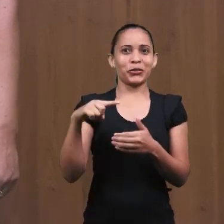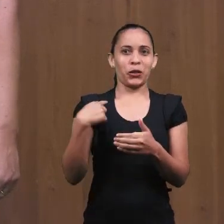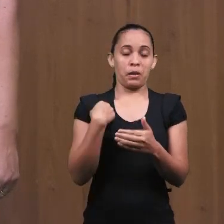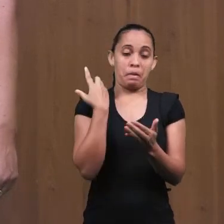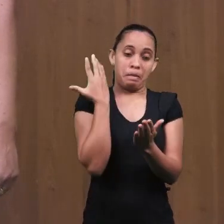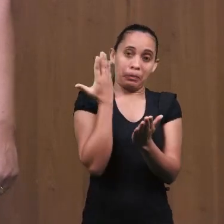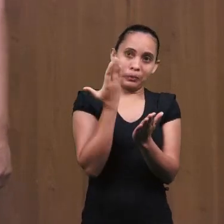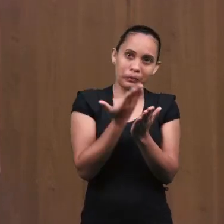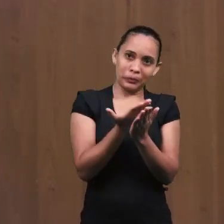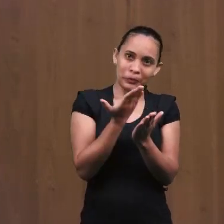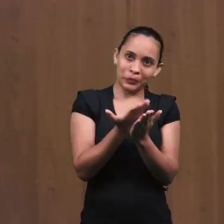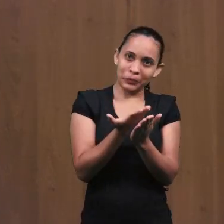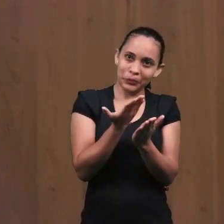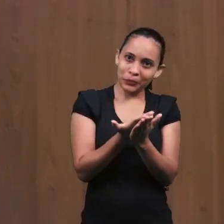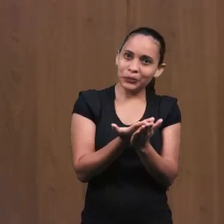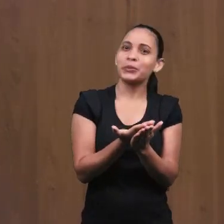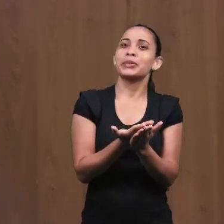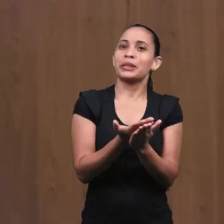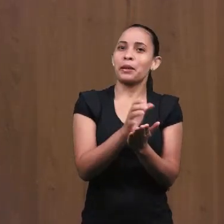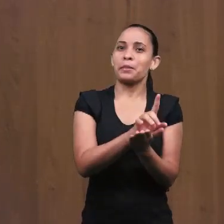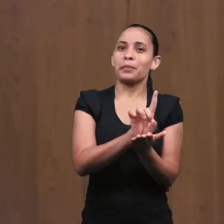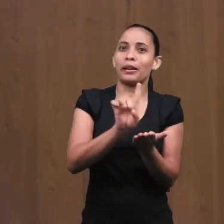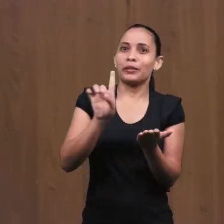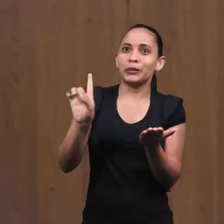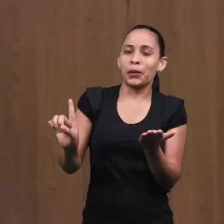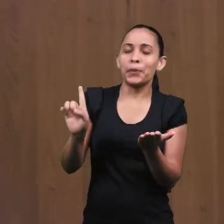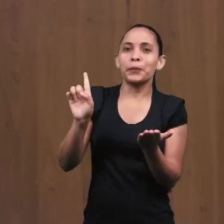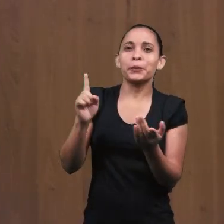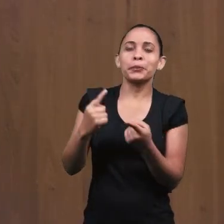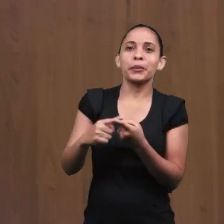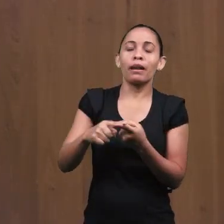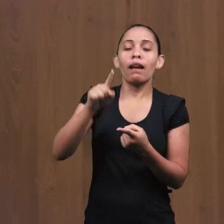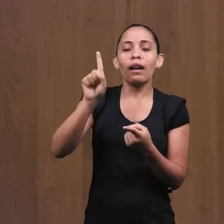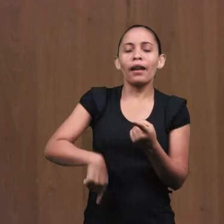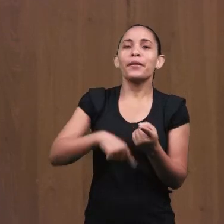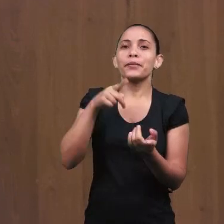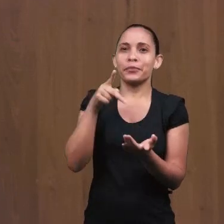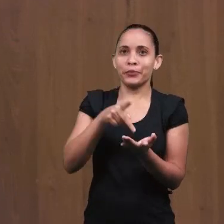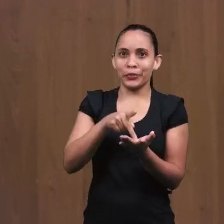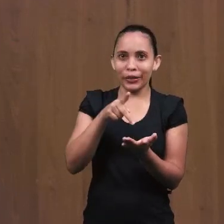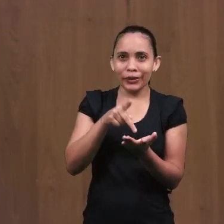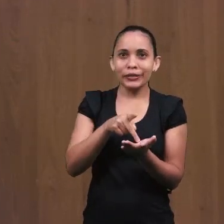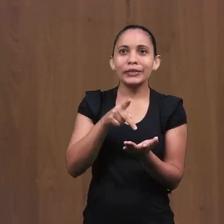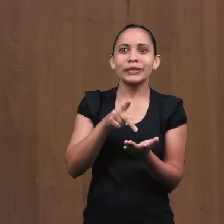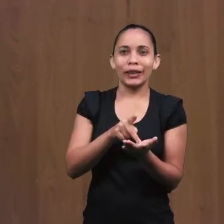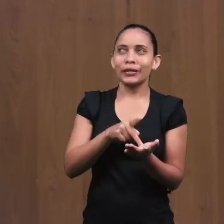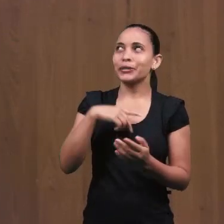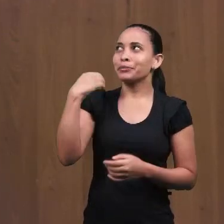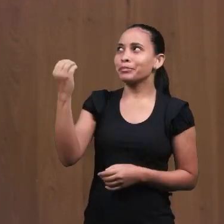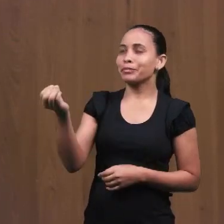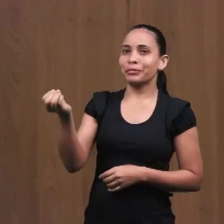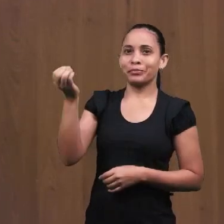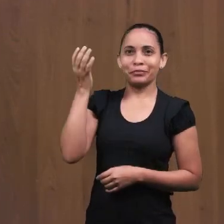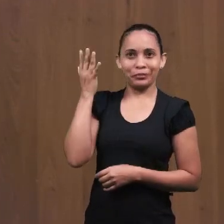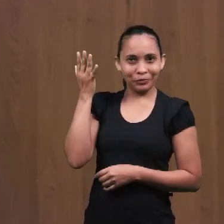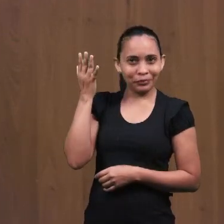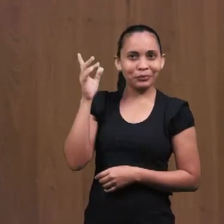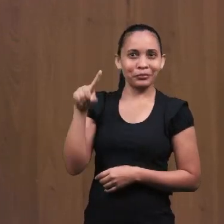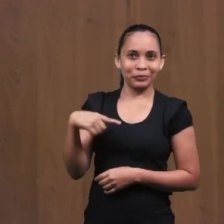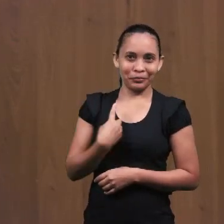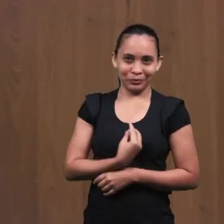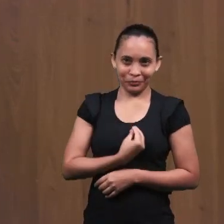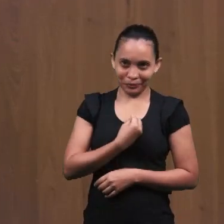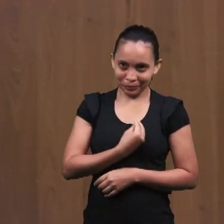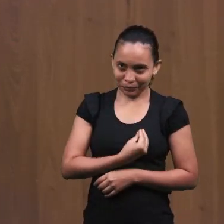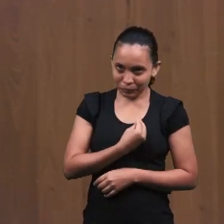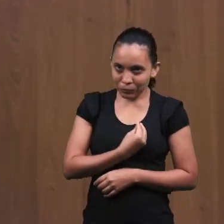parole de Dieu. Parce que ça, c'est la véritable, véritablement lampe pour nos pieds et lumière